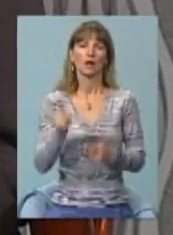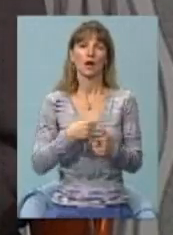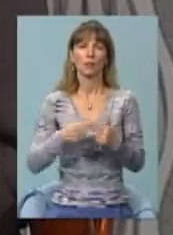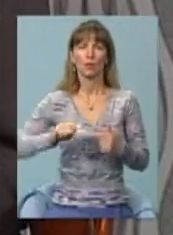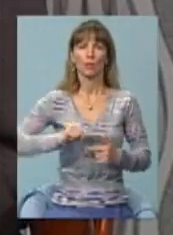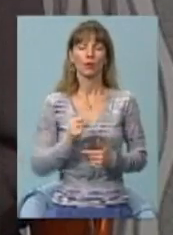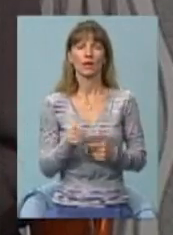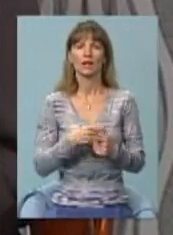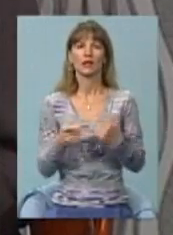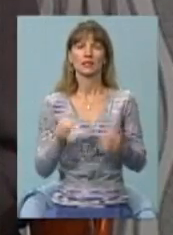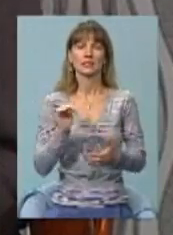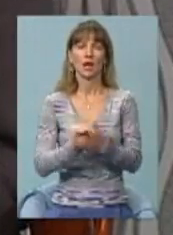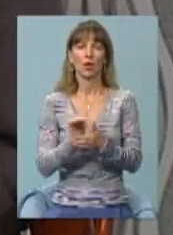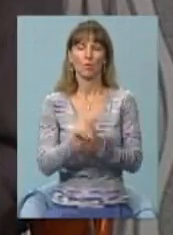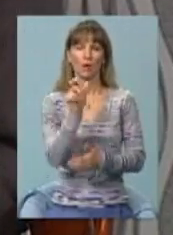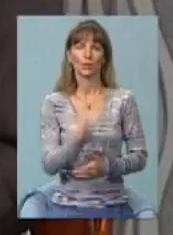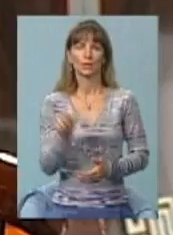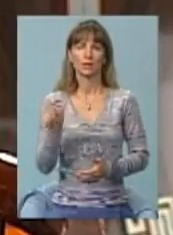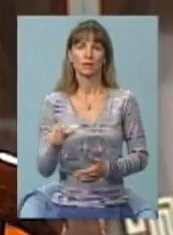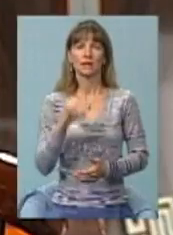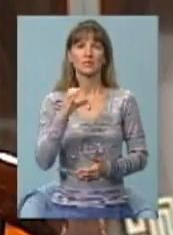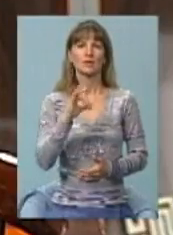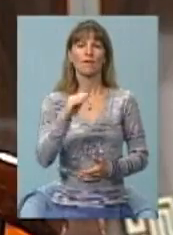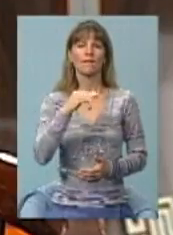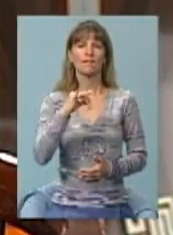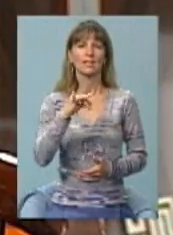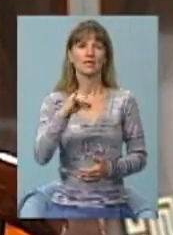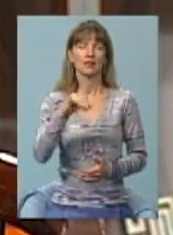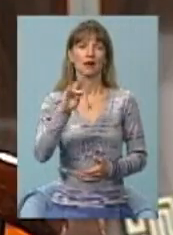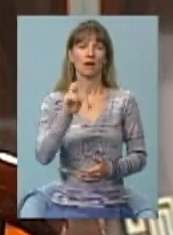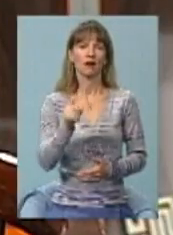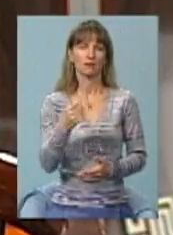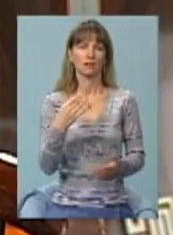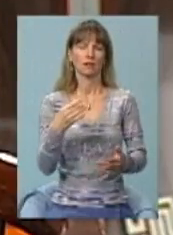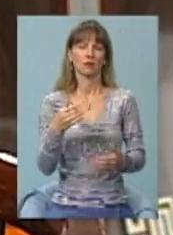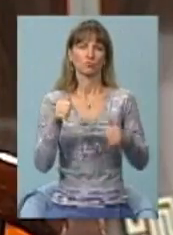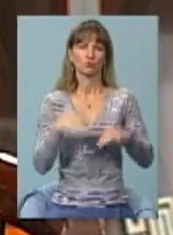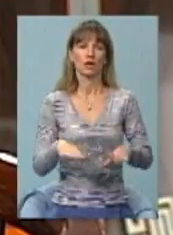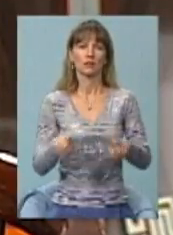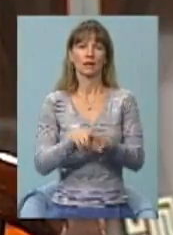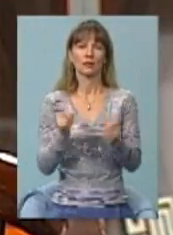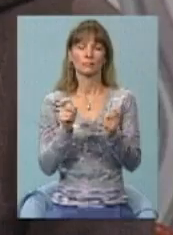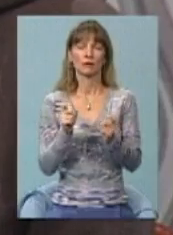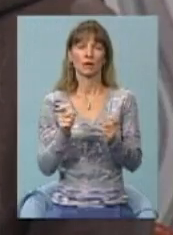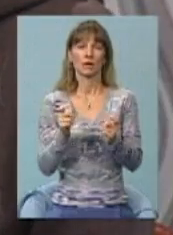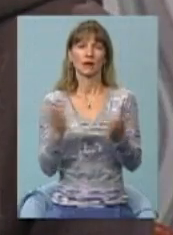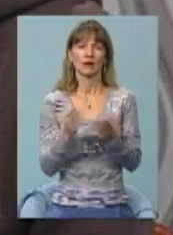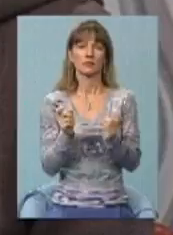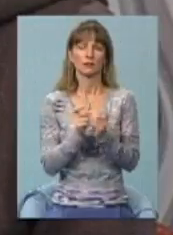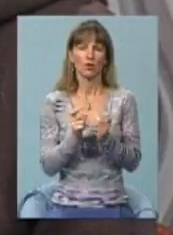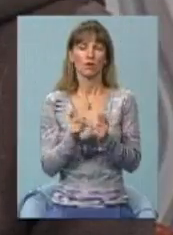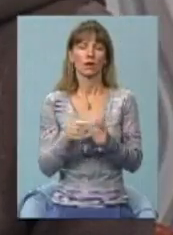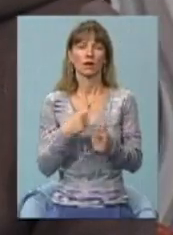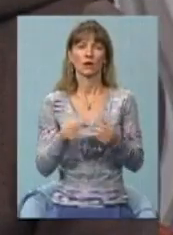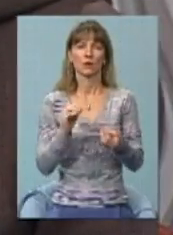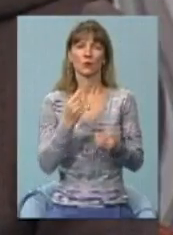чи якась знайома пересічна людина. Софійка, власне, а ти як справляєшся з такими якимись конфліктними ситуаціями або якимись проблемами?